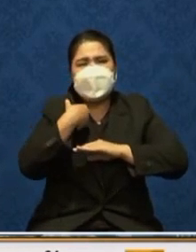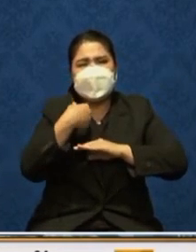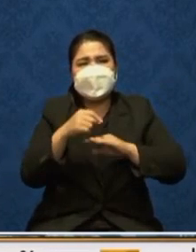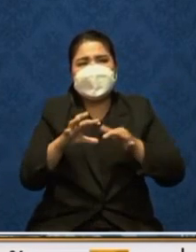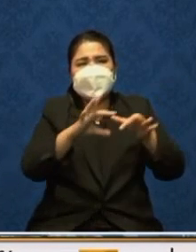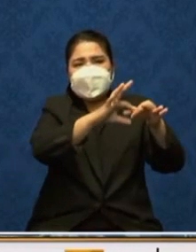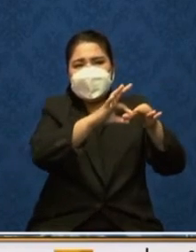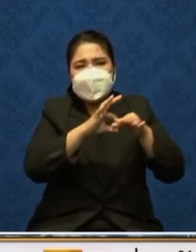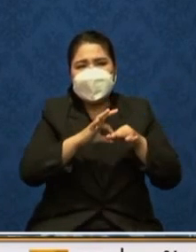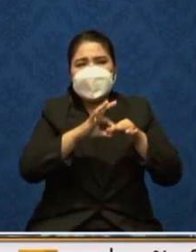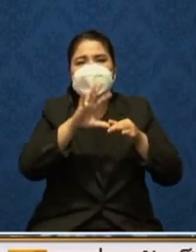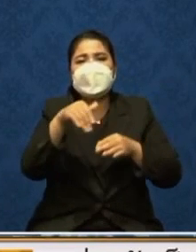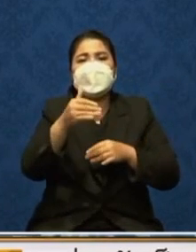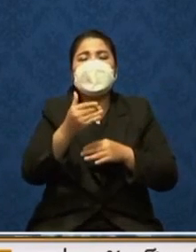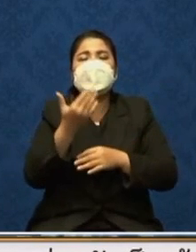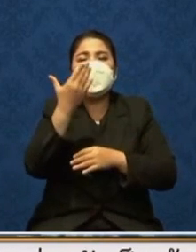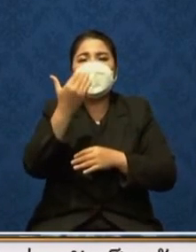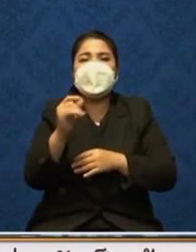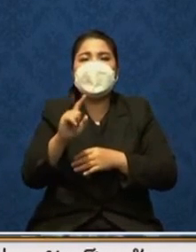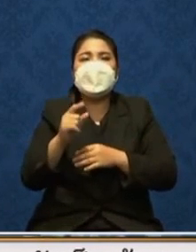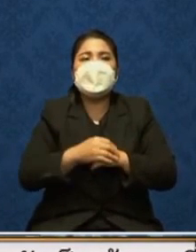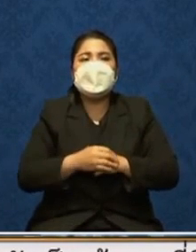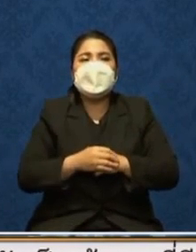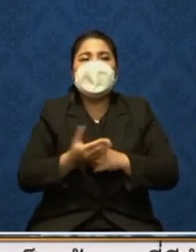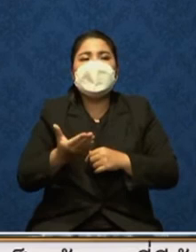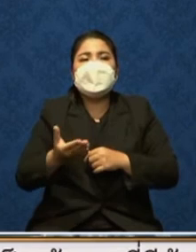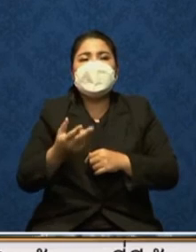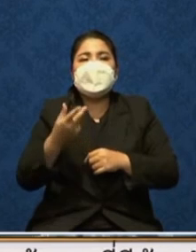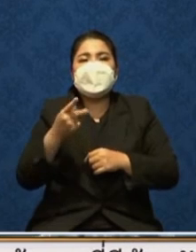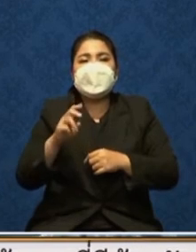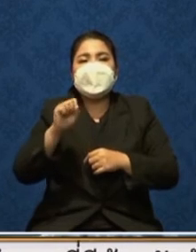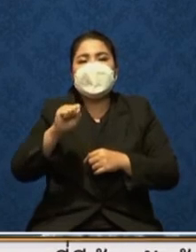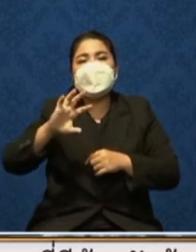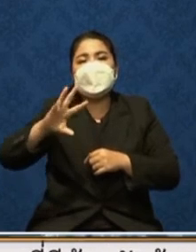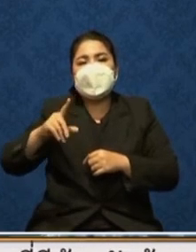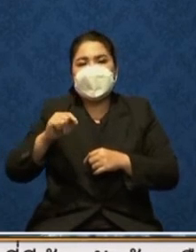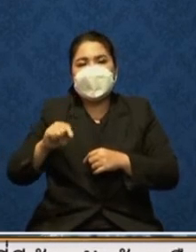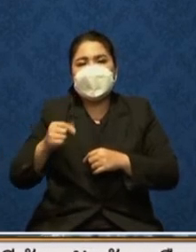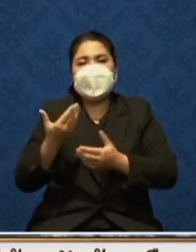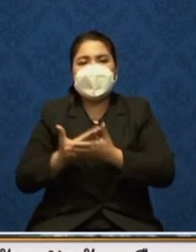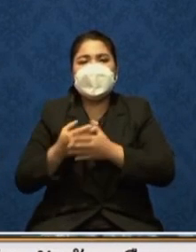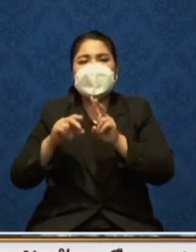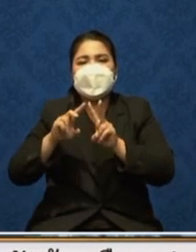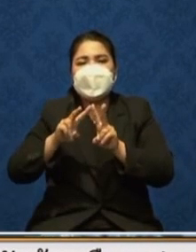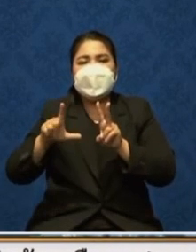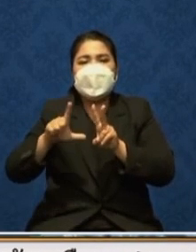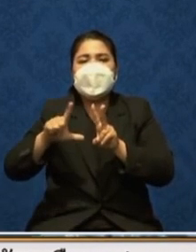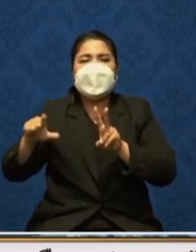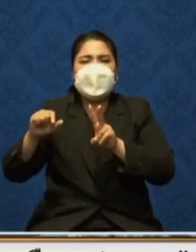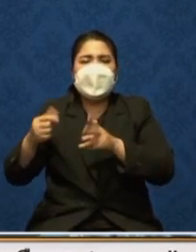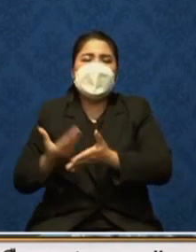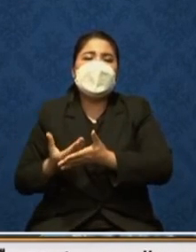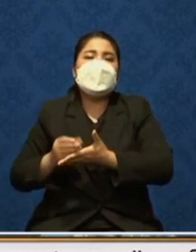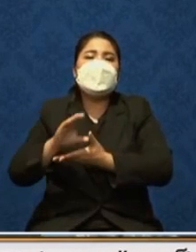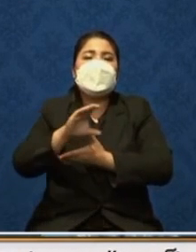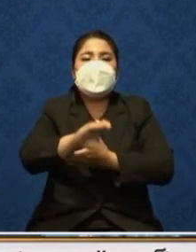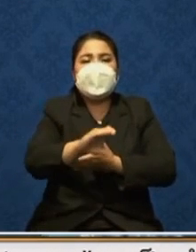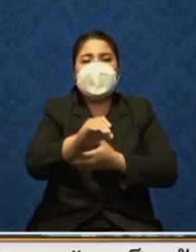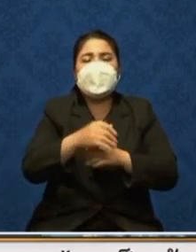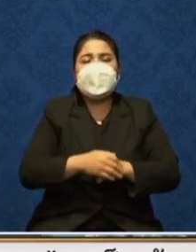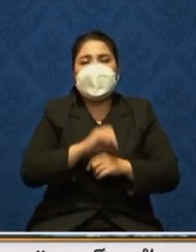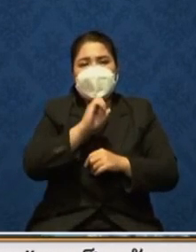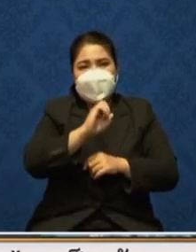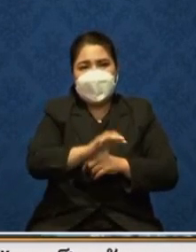ับนอกจนั้น ยุคค. ส. ยงเอาแน 2 ลานลมาเติมโครงกลไปอเพียบขนาด Motorway อย่เดียว ก็ 2.